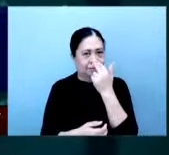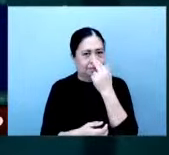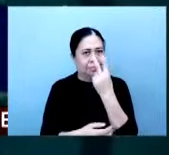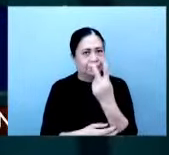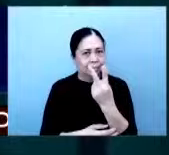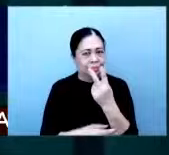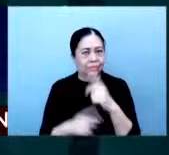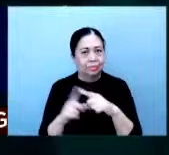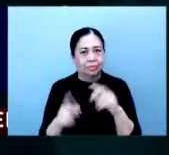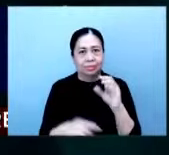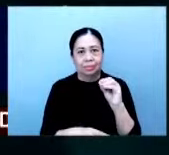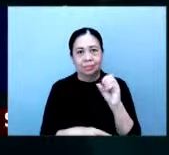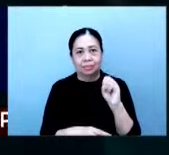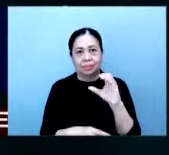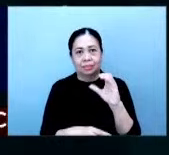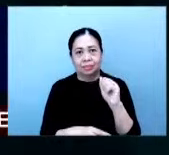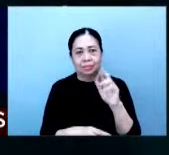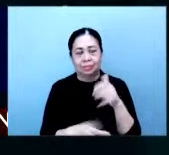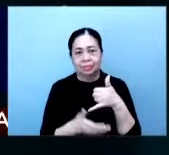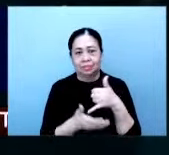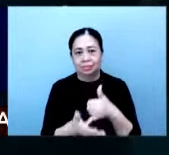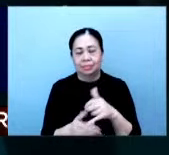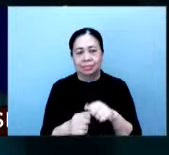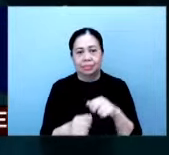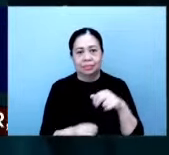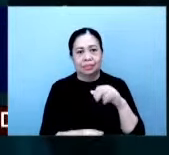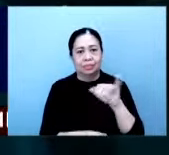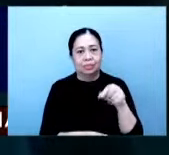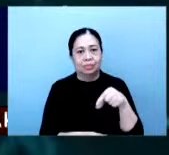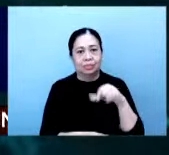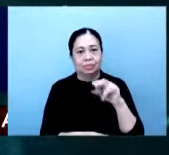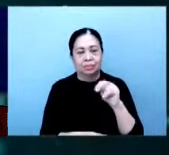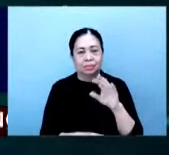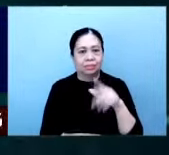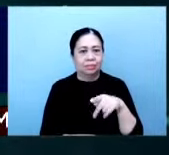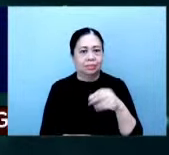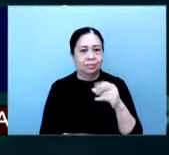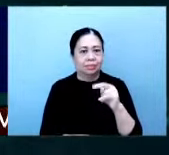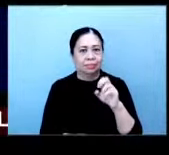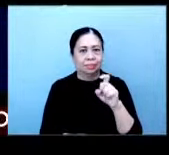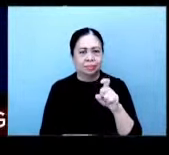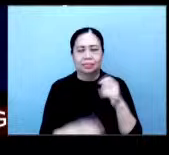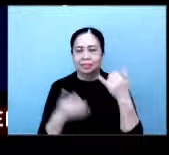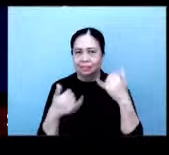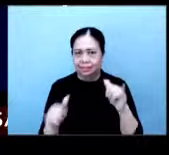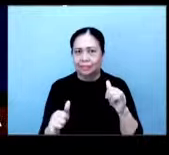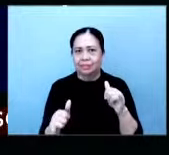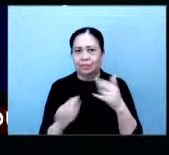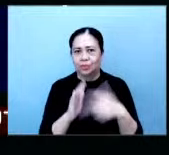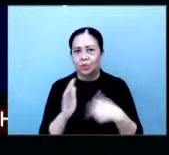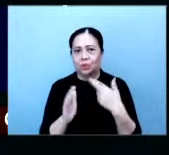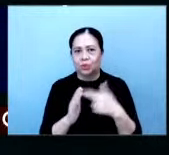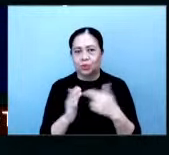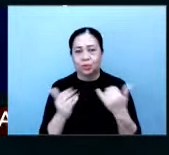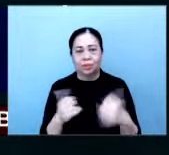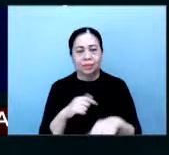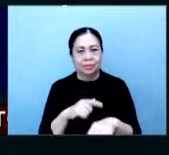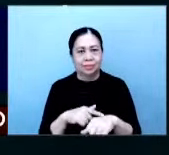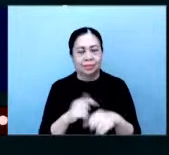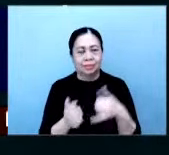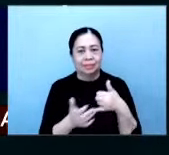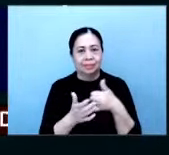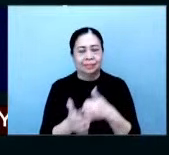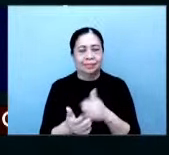Oscar award winning actor na si wakin phoenix pa rin naman ang gaganap na si Joker at this time ang award winning na